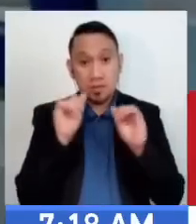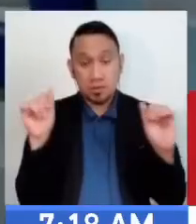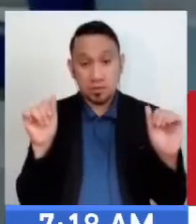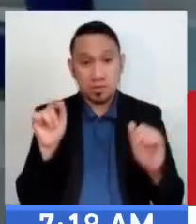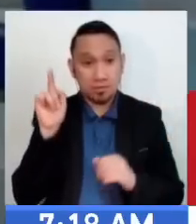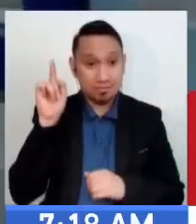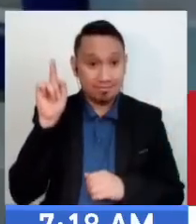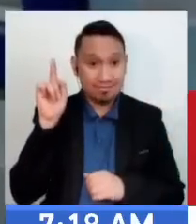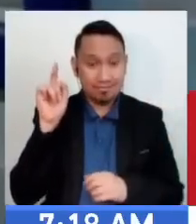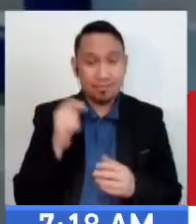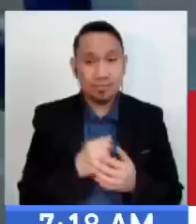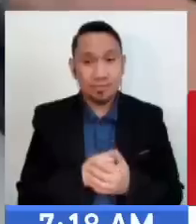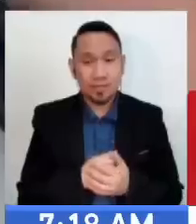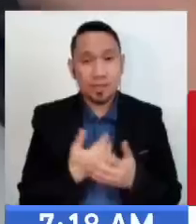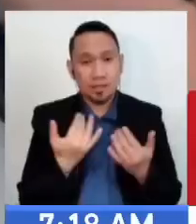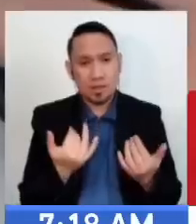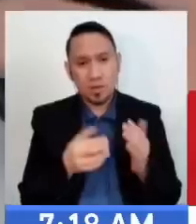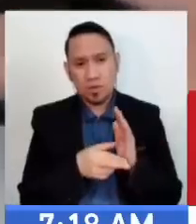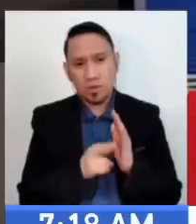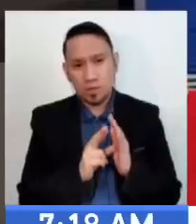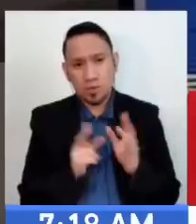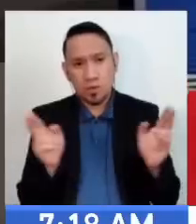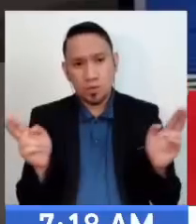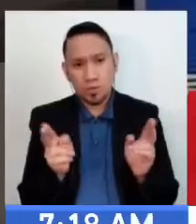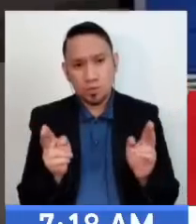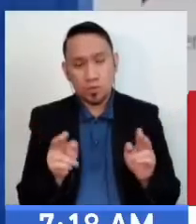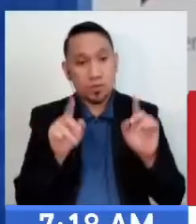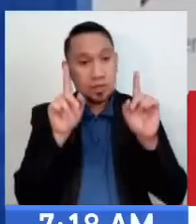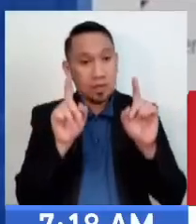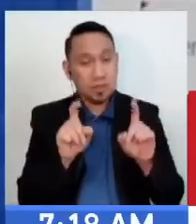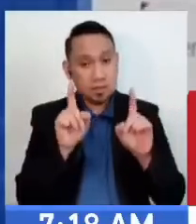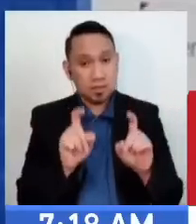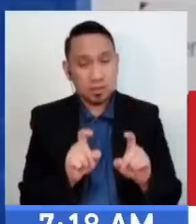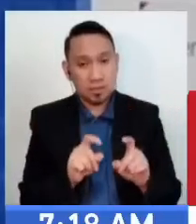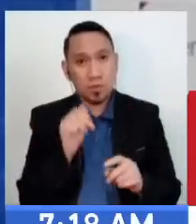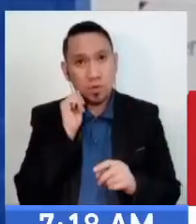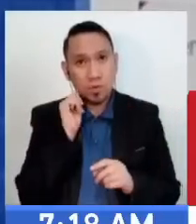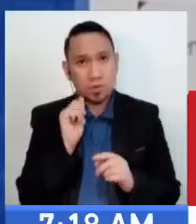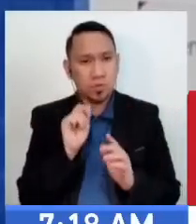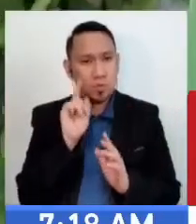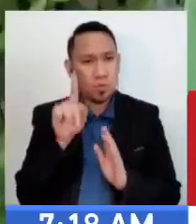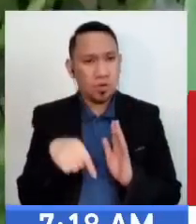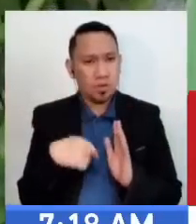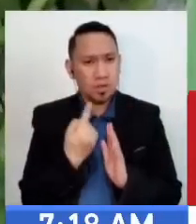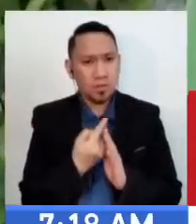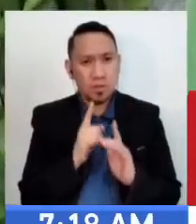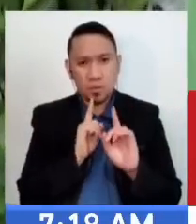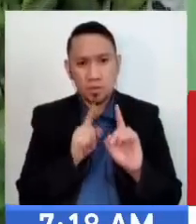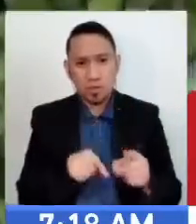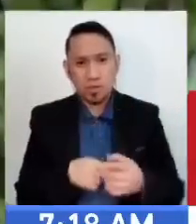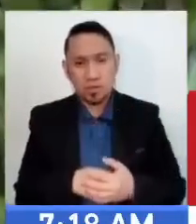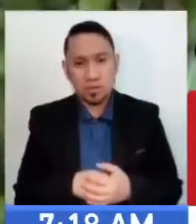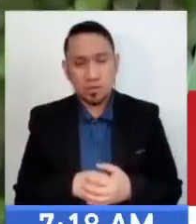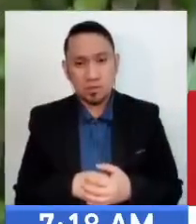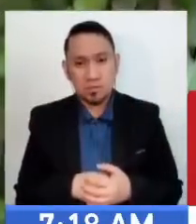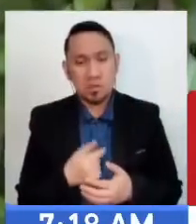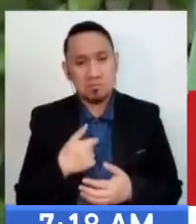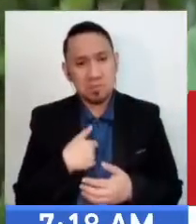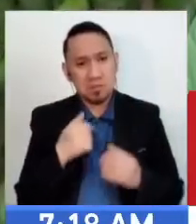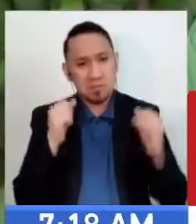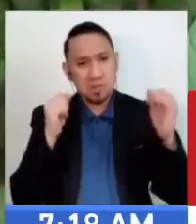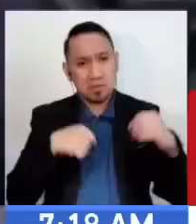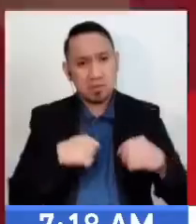na pinag-aaralan nilang paikliin ang exam na kadalasan ay inaabot ng isang oras para masagutan. Pabor na pabor po.